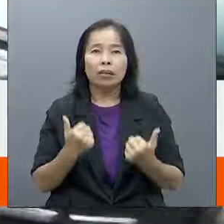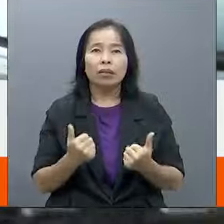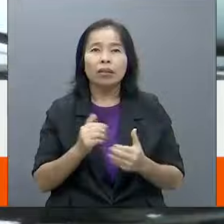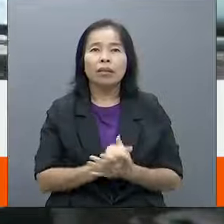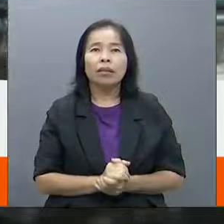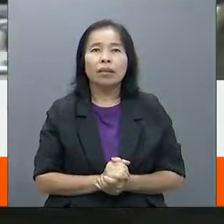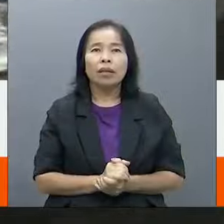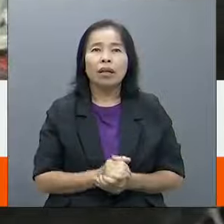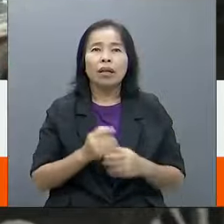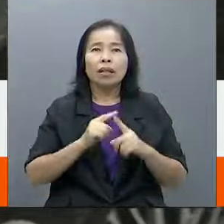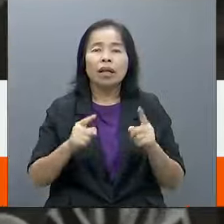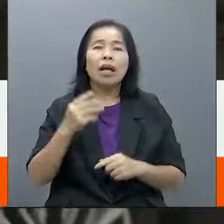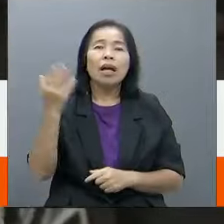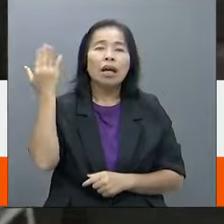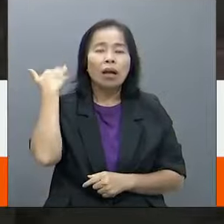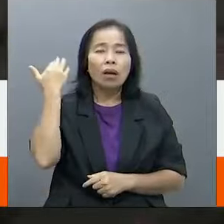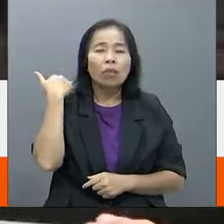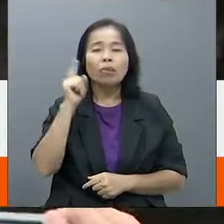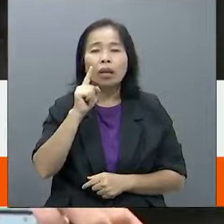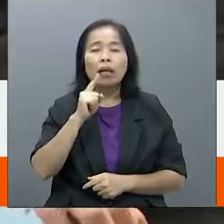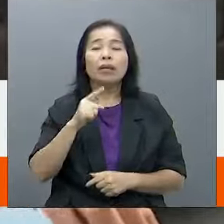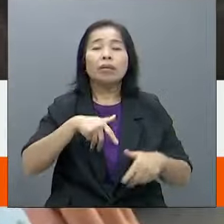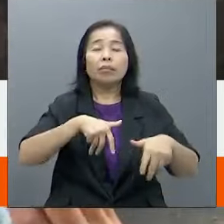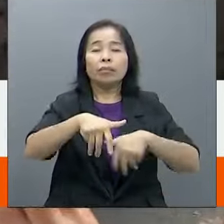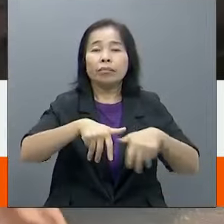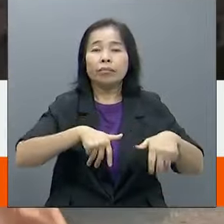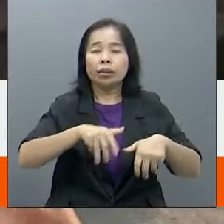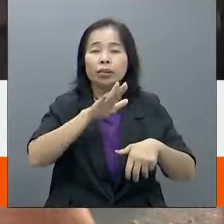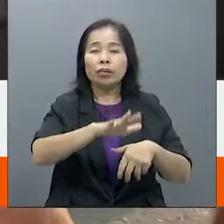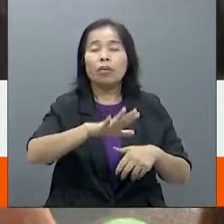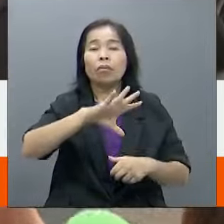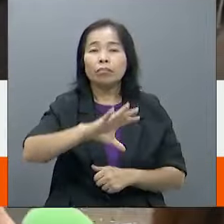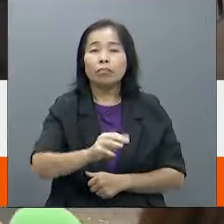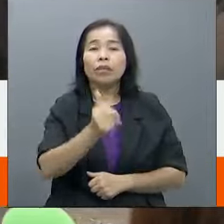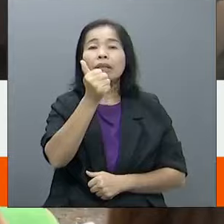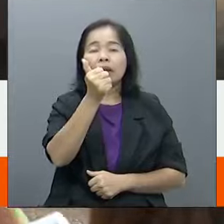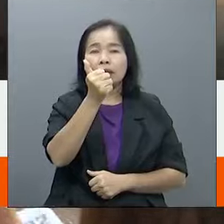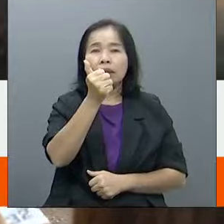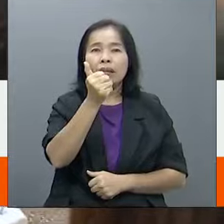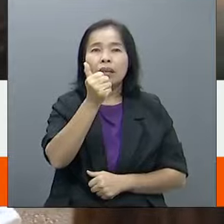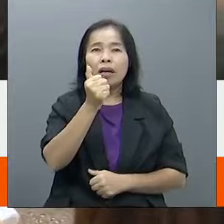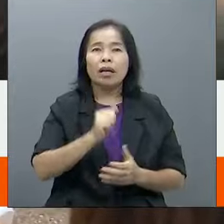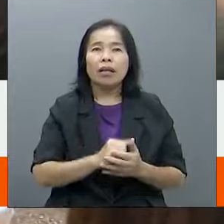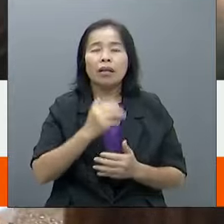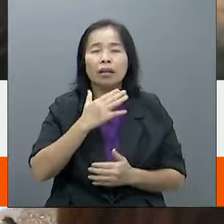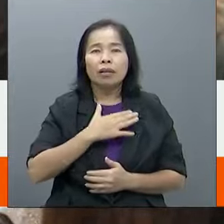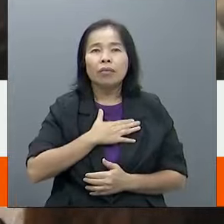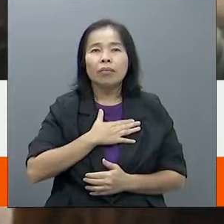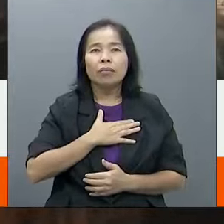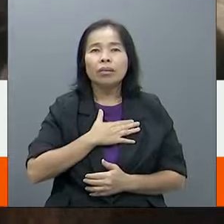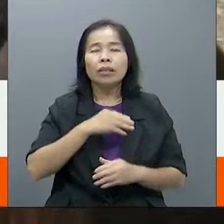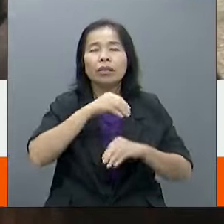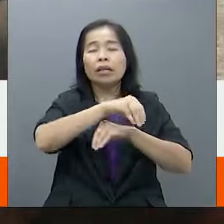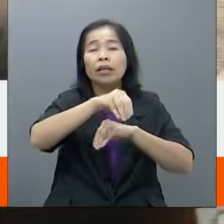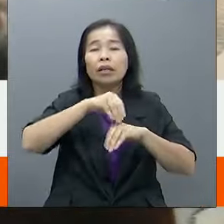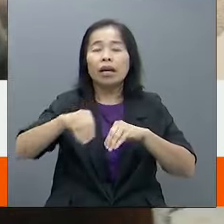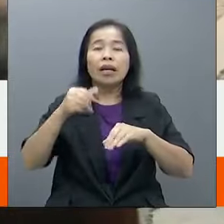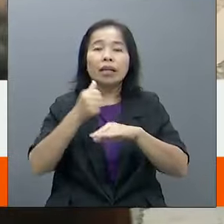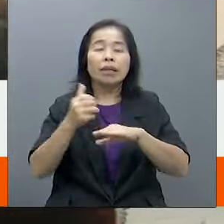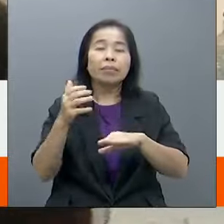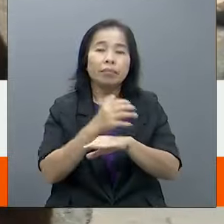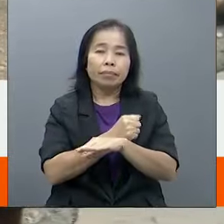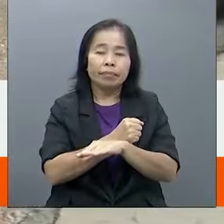เดิมเนี่ยผมมีสมมติฐานว่าในพื้นที่ในเมืองเนี่ยนะครับที่มีความเจริญคนไม่ได้ค่อยผูกพันกับเครือข่ายของนักการเมืองนะ